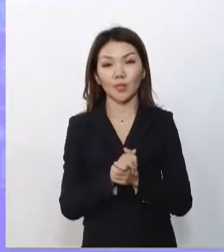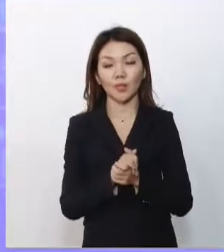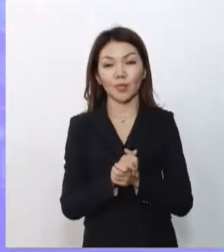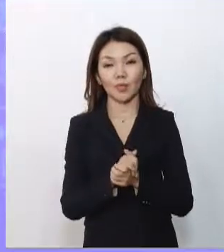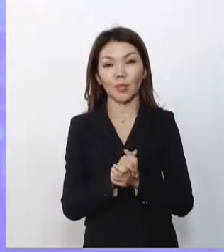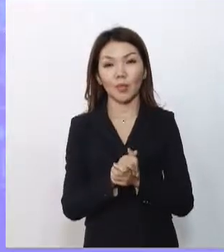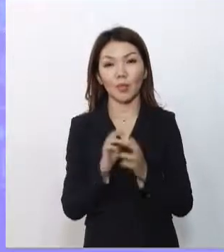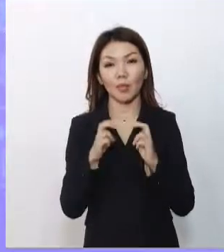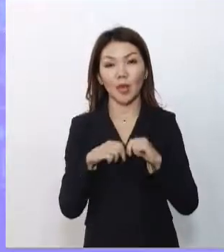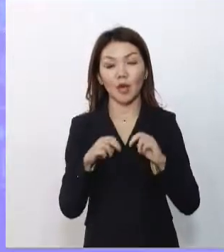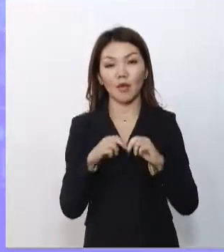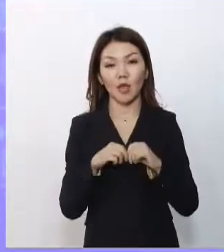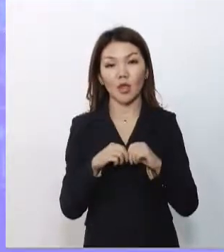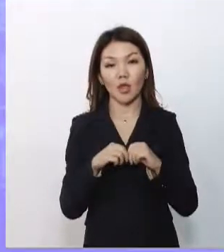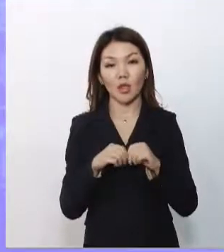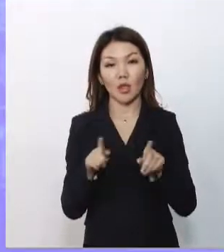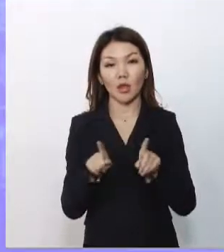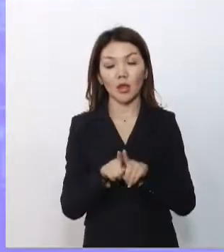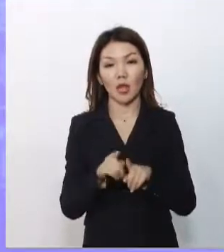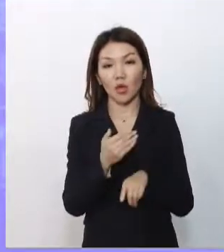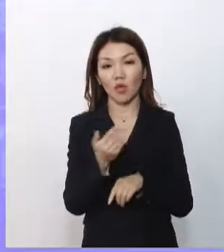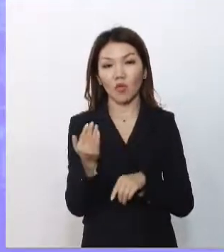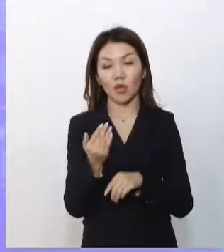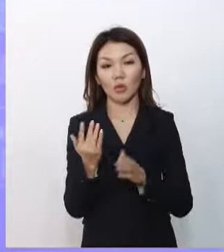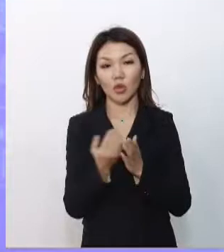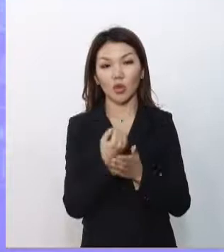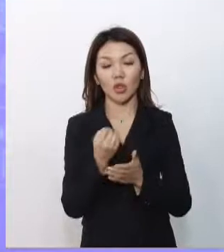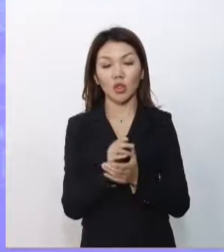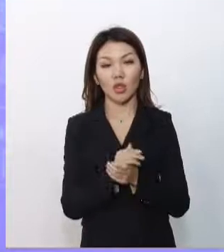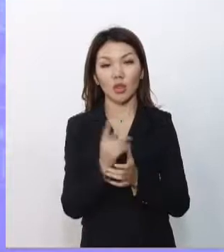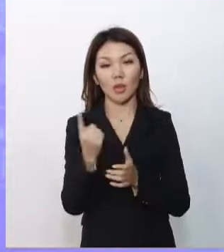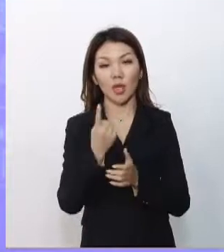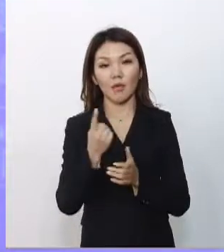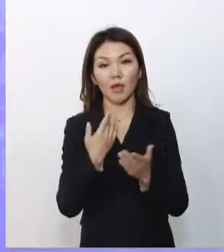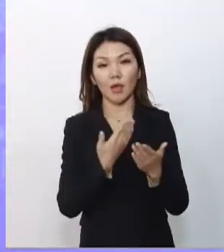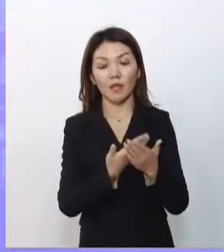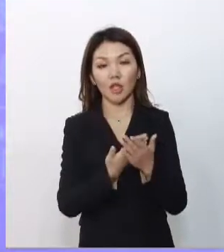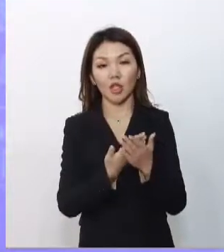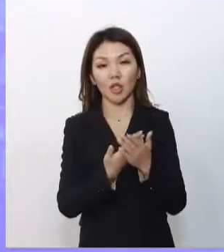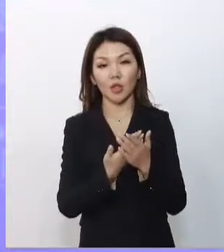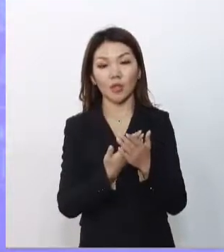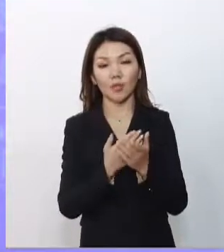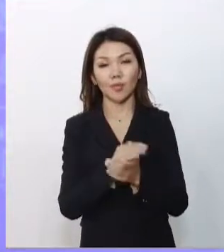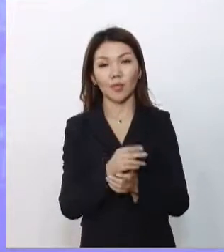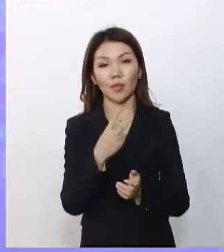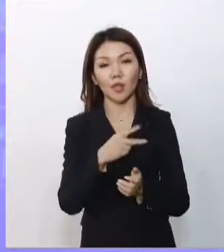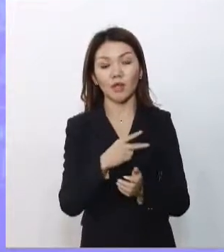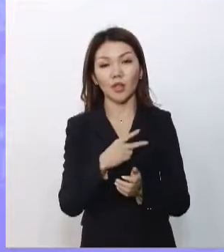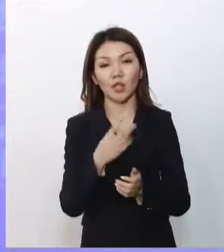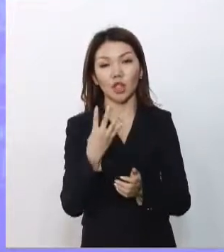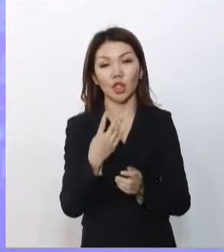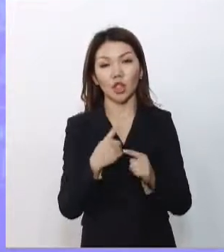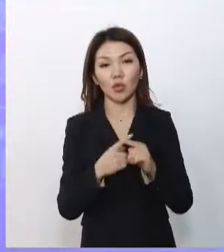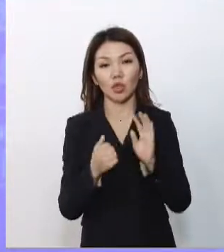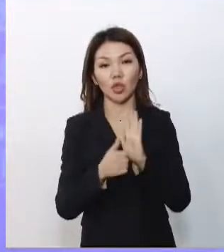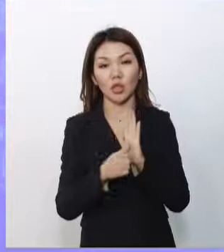Проверьте, так вы рассуждали? Первое выражение. Сумма чисел 24,6